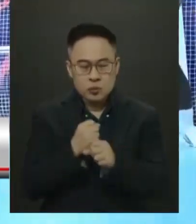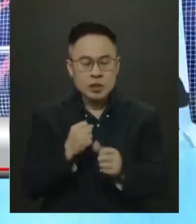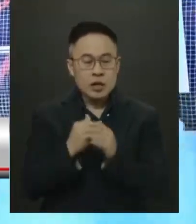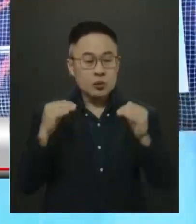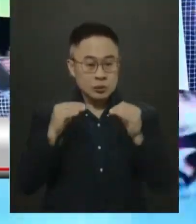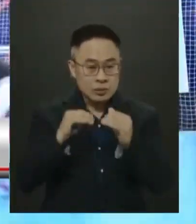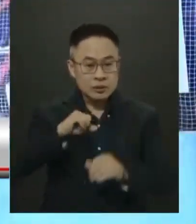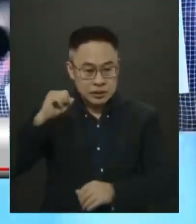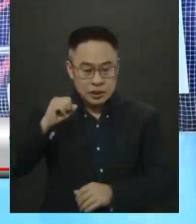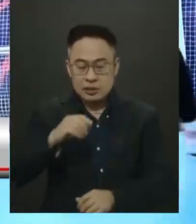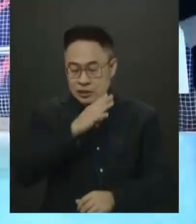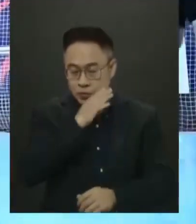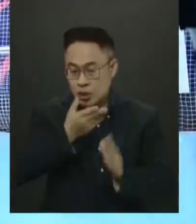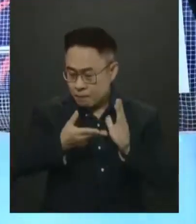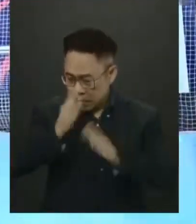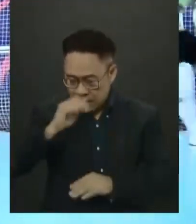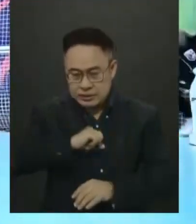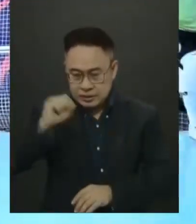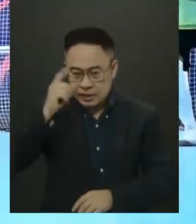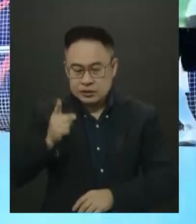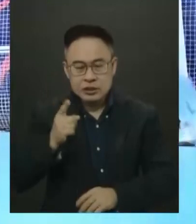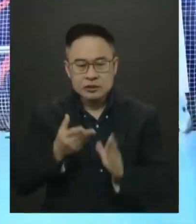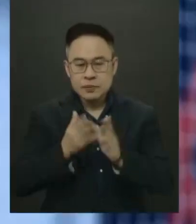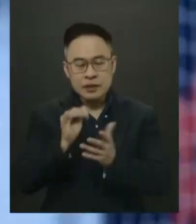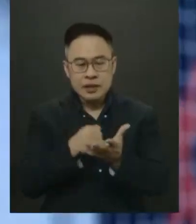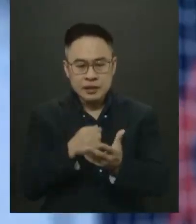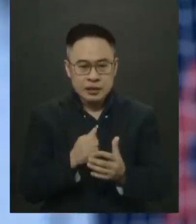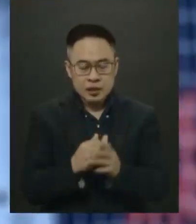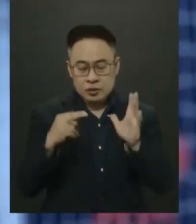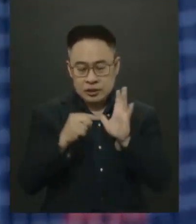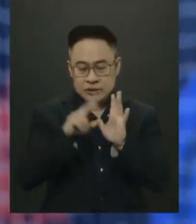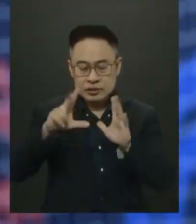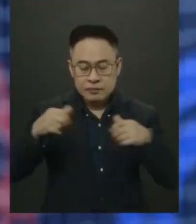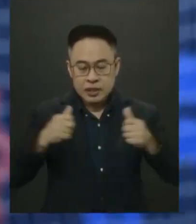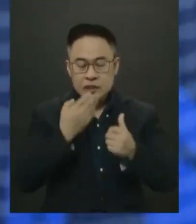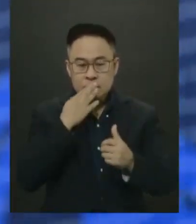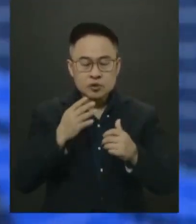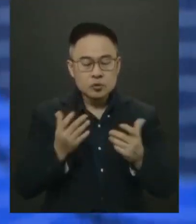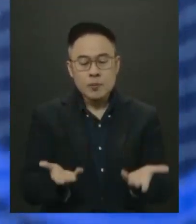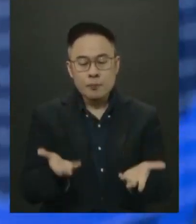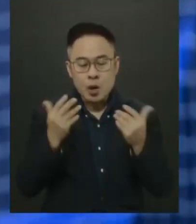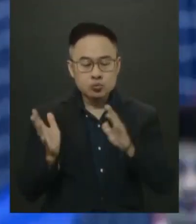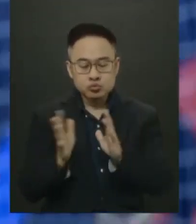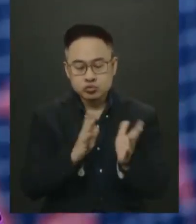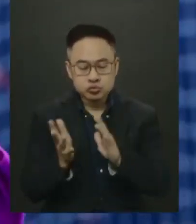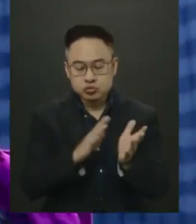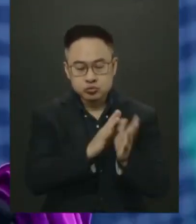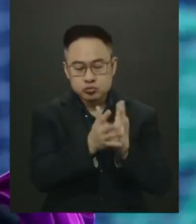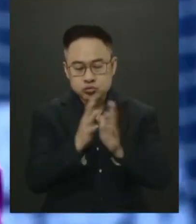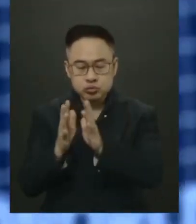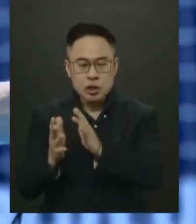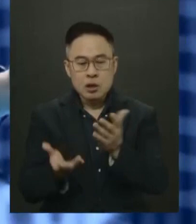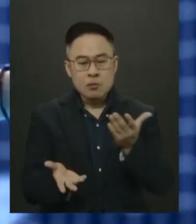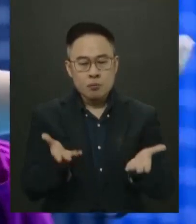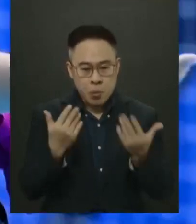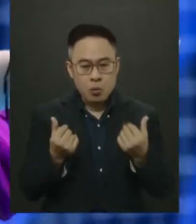าถ้าอยากจะการันตีแบบปลดล็อกแบบเกมสุดท้ายเล่นกับบราซิลชิลๆสบายๆเนี่ย การได้6แต้มก่อนก็ยอดเยี่ยมนะ ย้ำกันอี